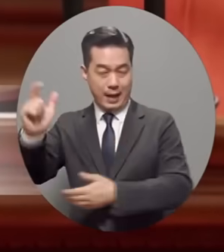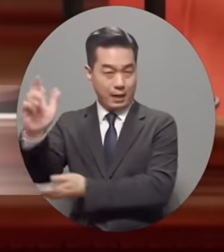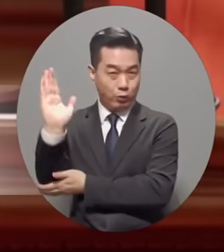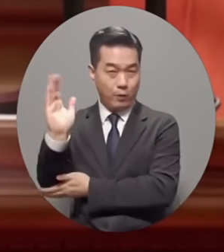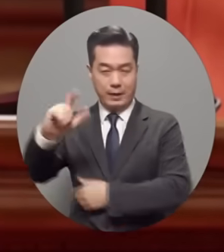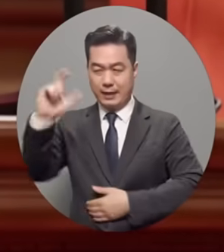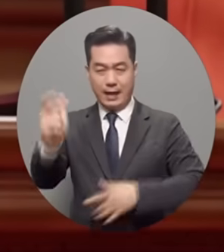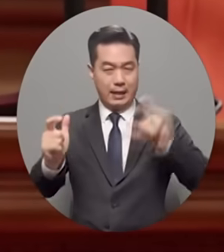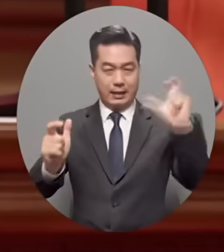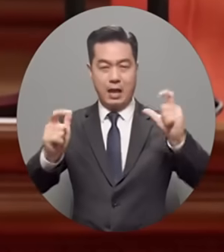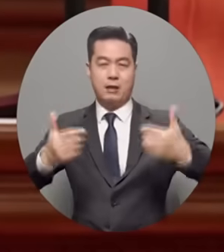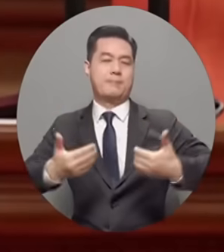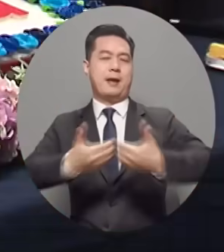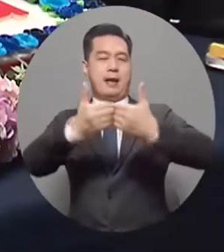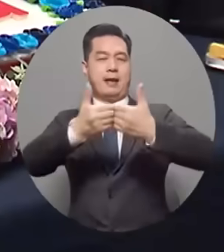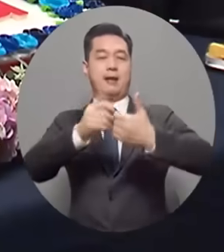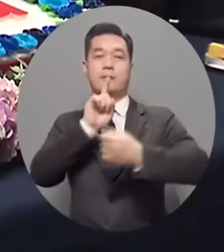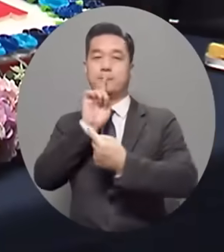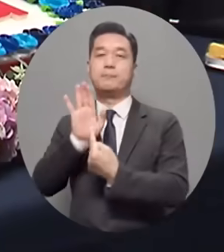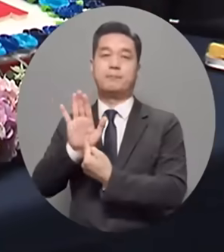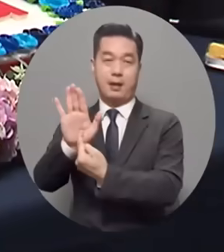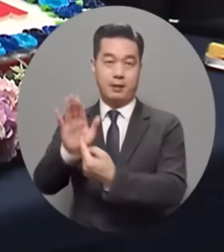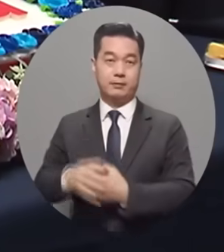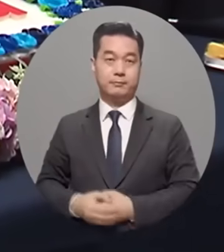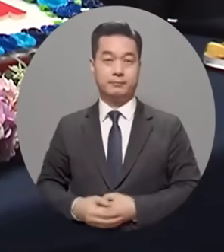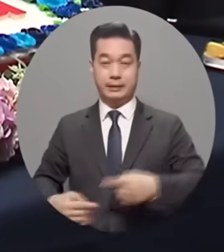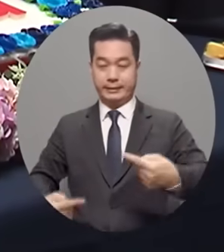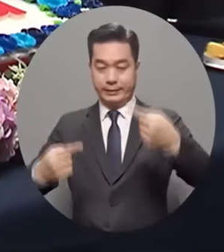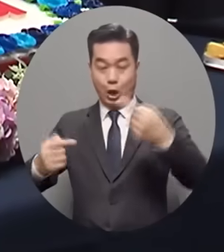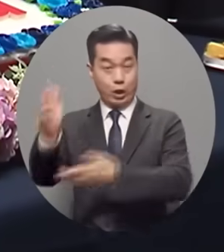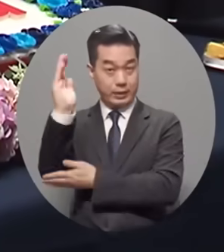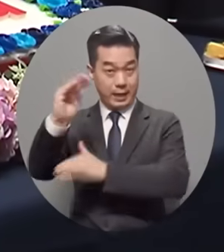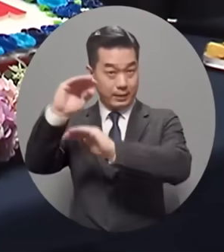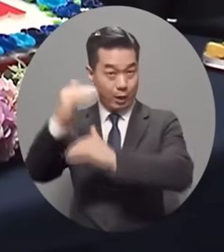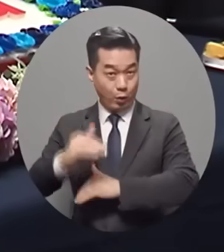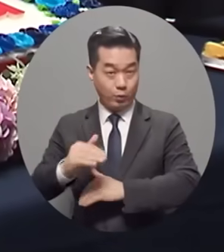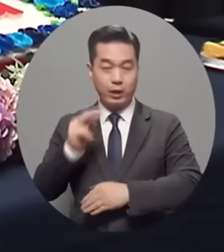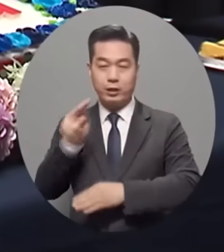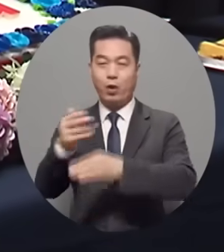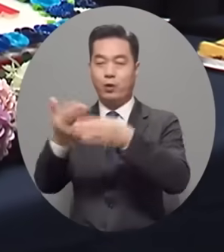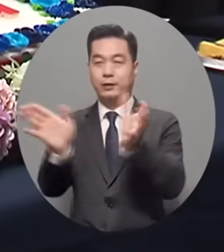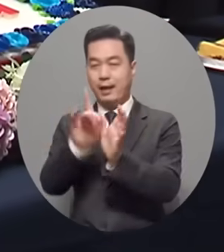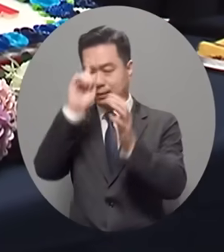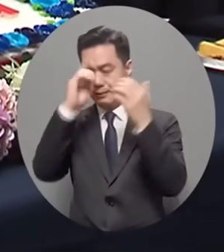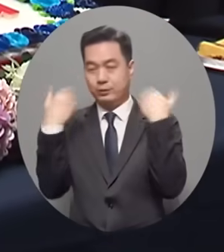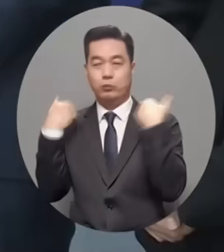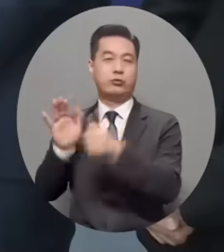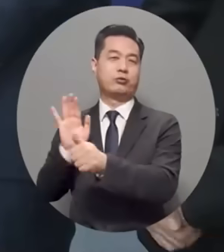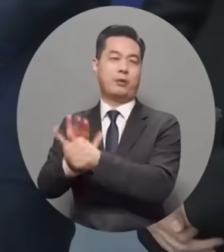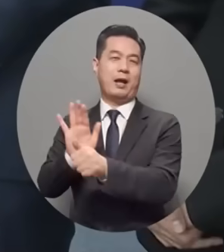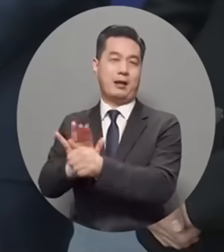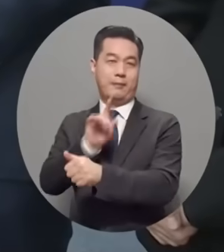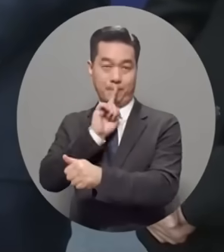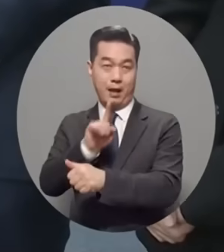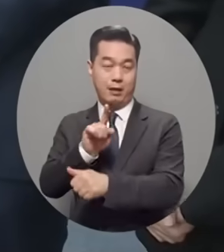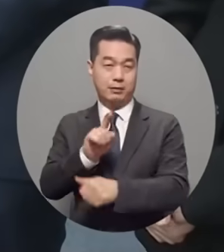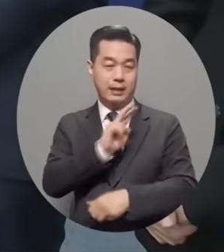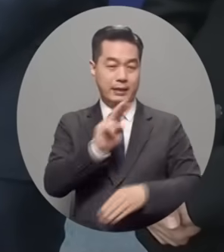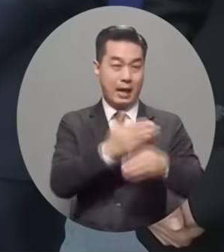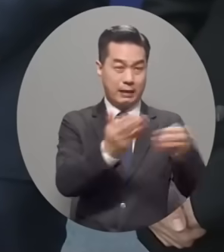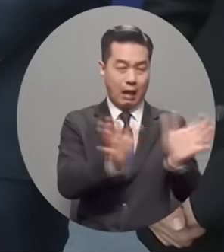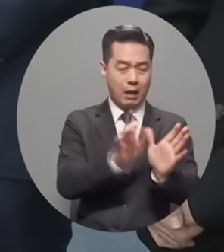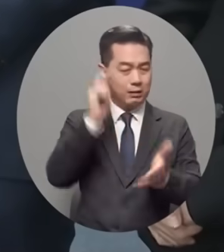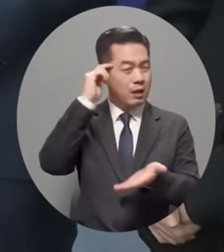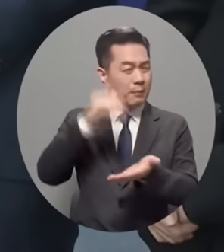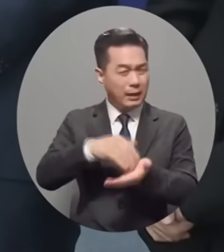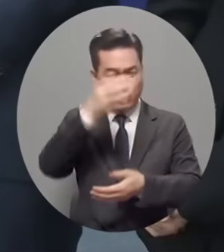대결을 예고했습니다. 신년사에 대해 여당은 정부를 뒷받침하겠다고 호평한 반면 야당에선 반성과